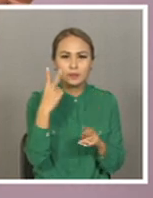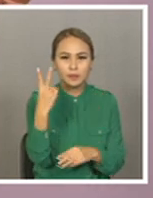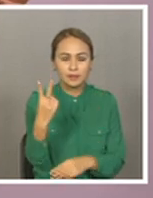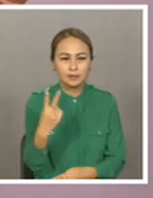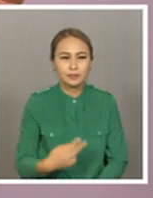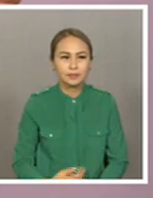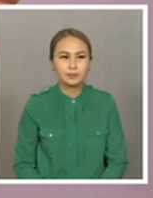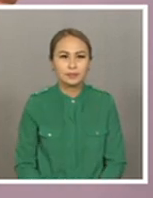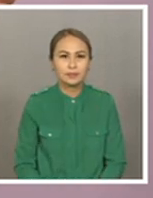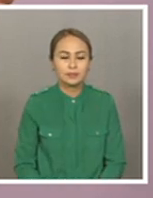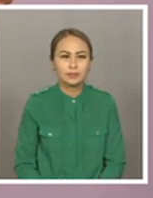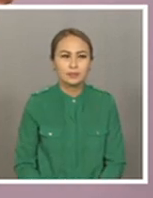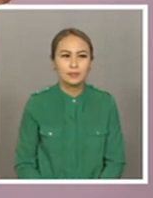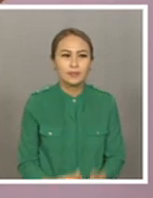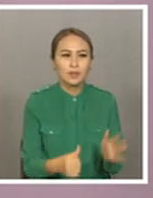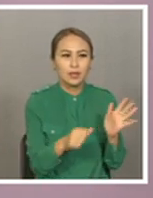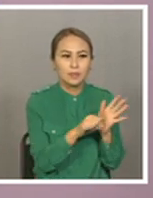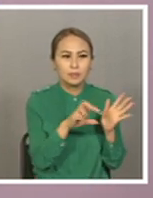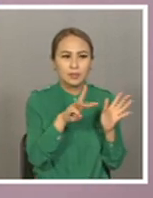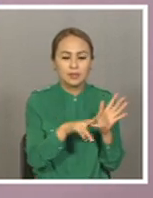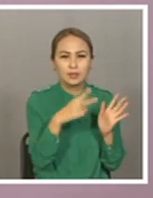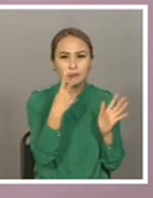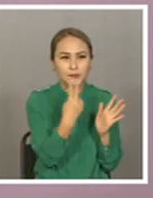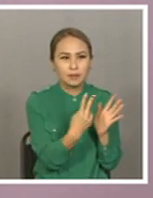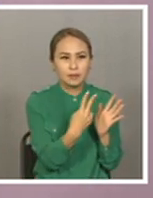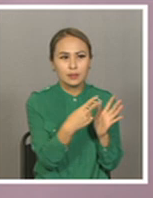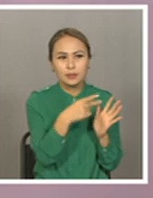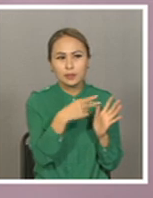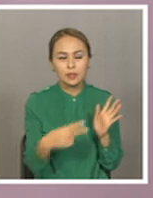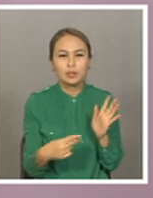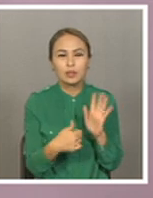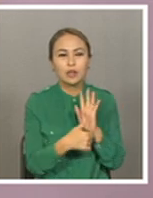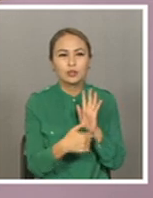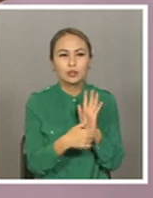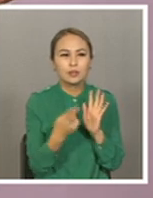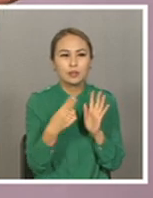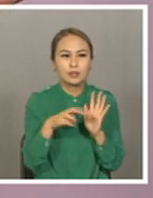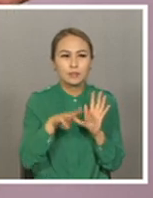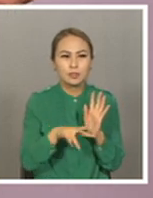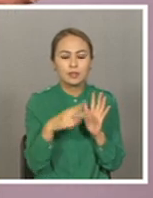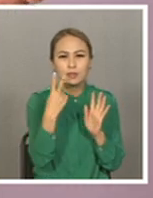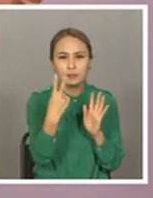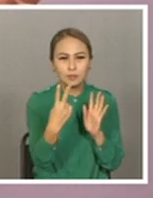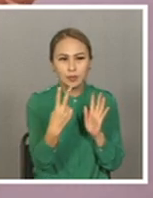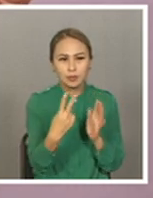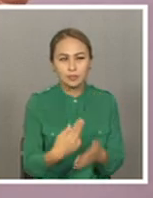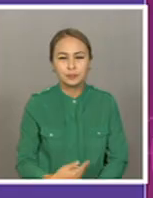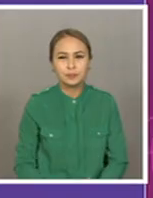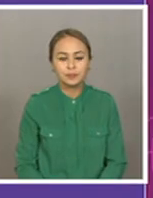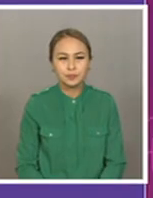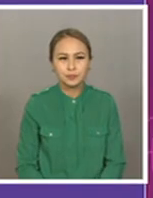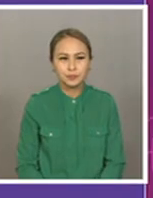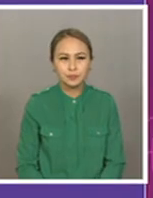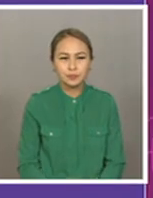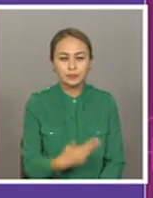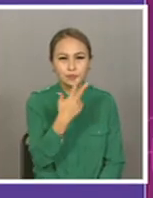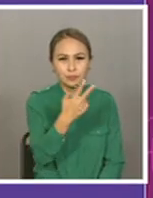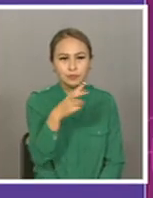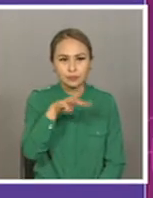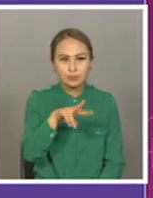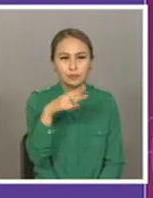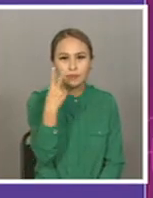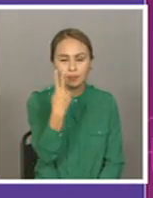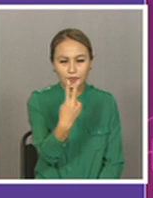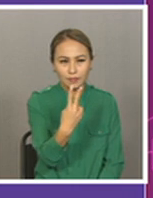сантиметр. 6 квадрат метрде 600 квадрат дециметр. 3